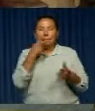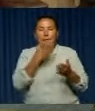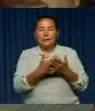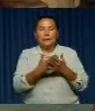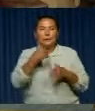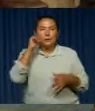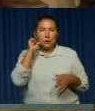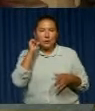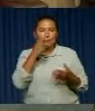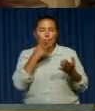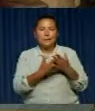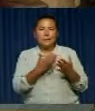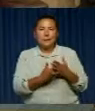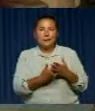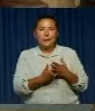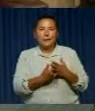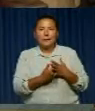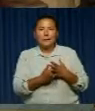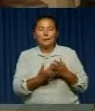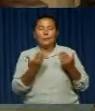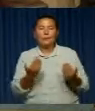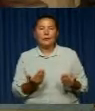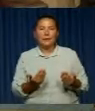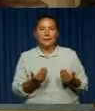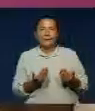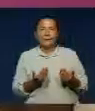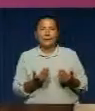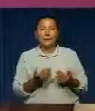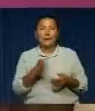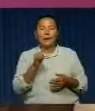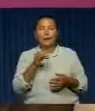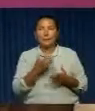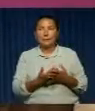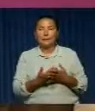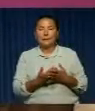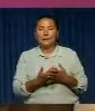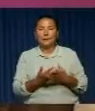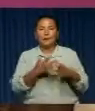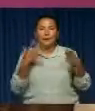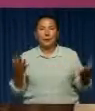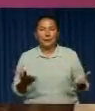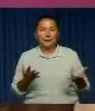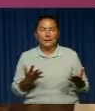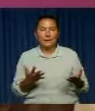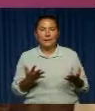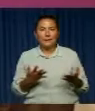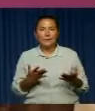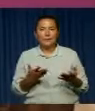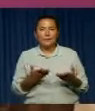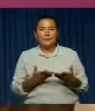үлкен көрсетілді, білесіз, ол жаңағы Араб Эмиратынан біздерге үлкен екі жүк